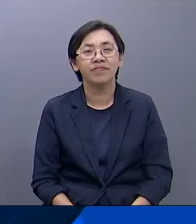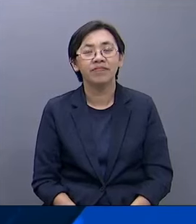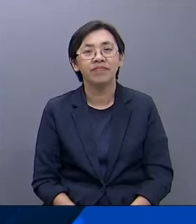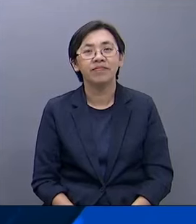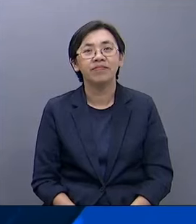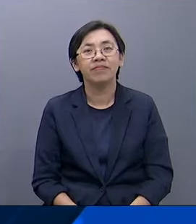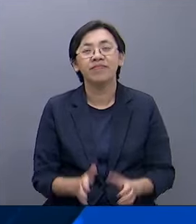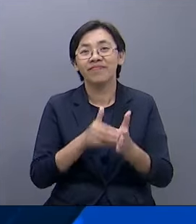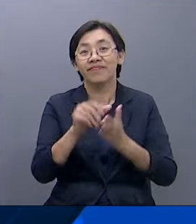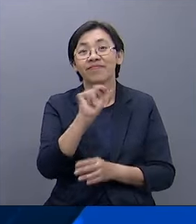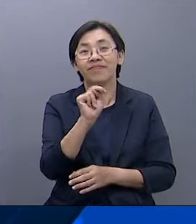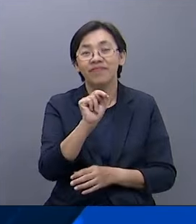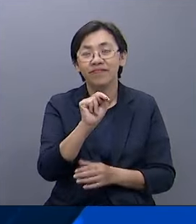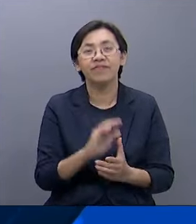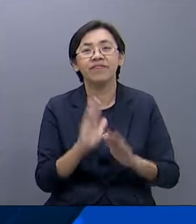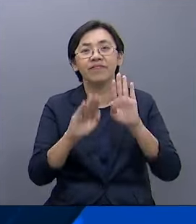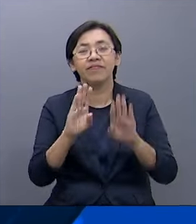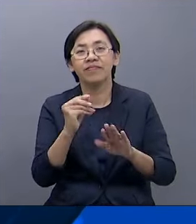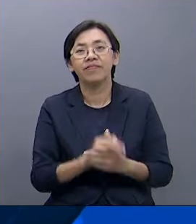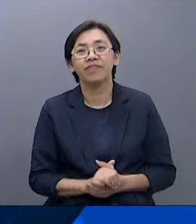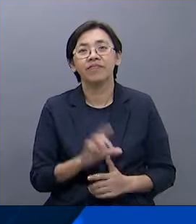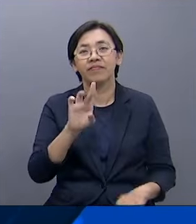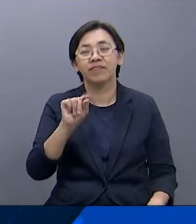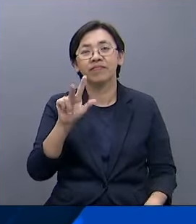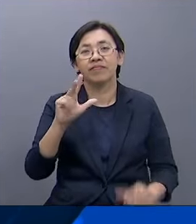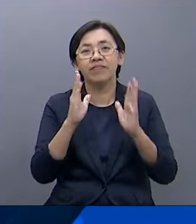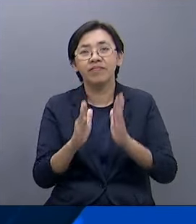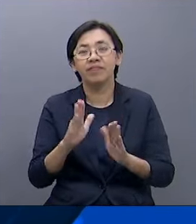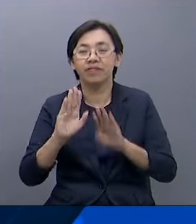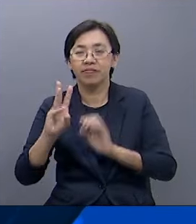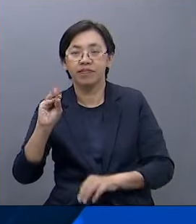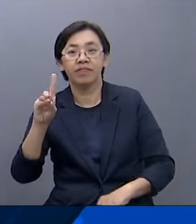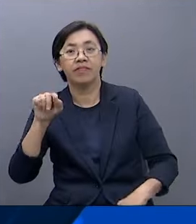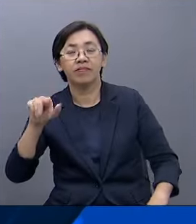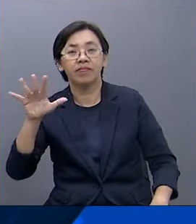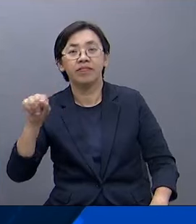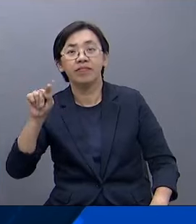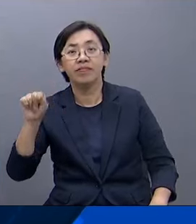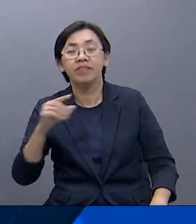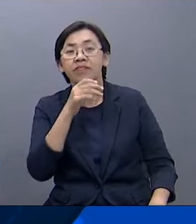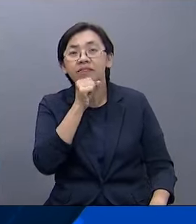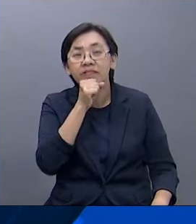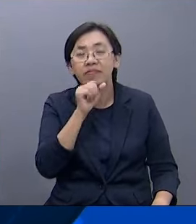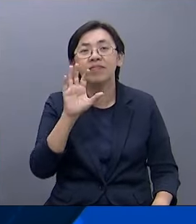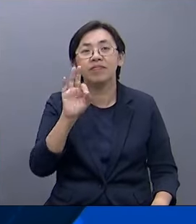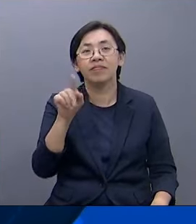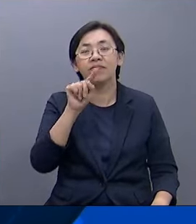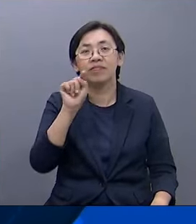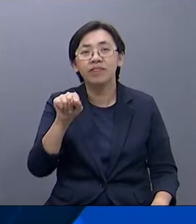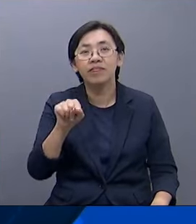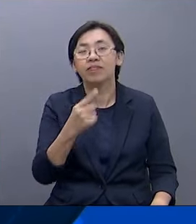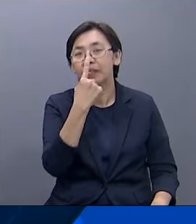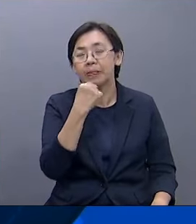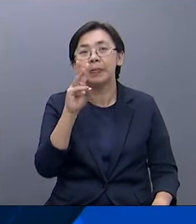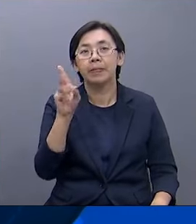สายสีน้ำเงินประมาณ 123คนหรือว่า61.5 perสีส้มประมาณ 99%สีแดงอีก